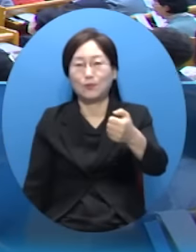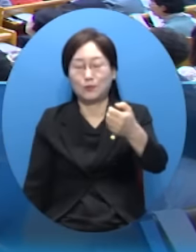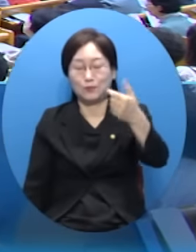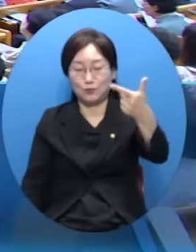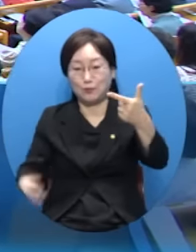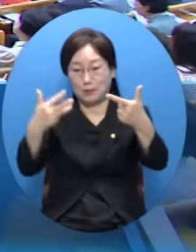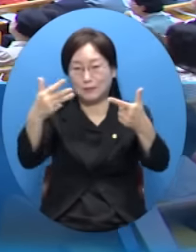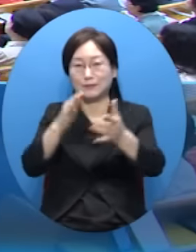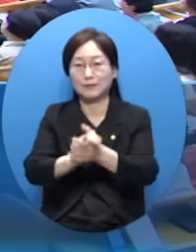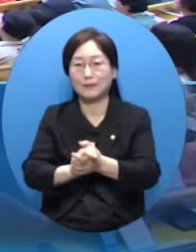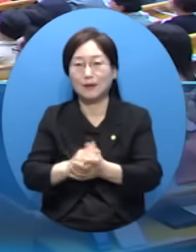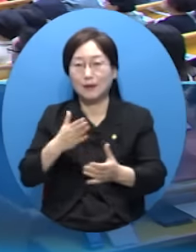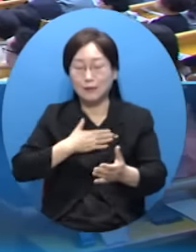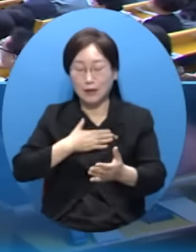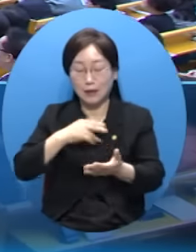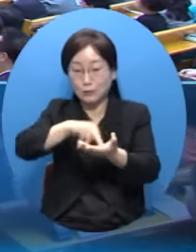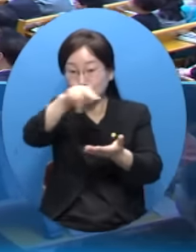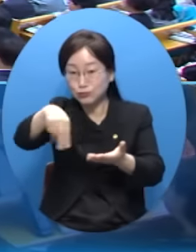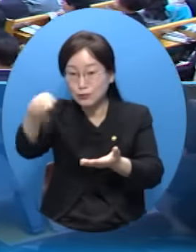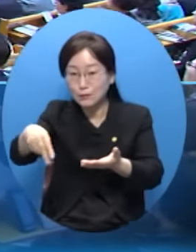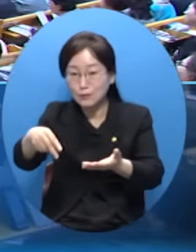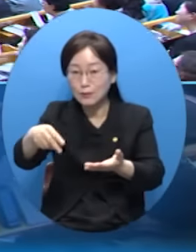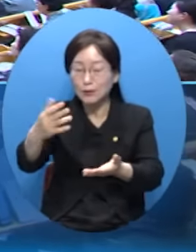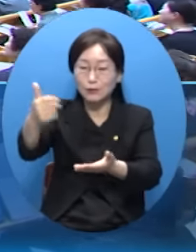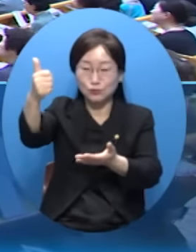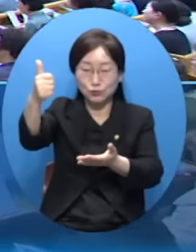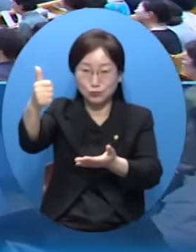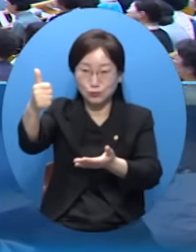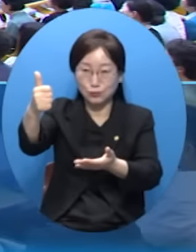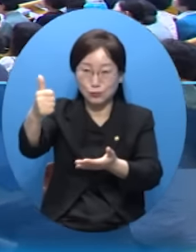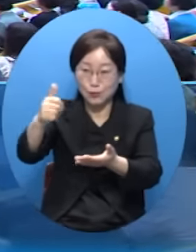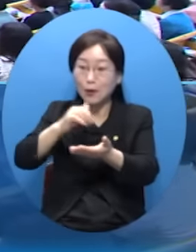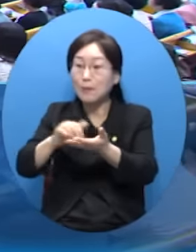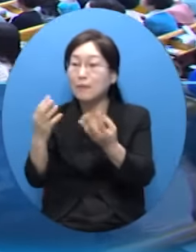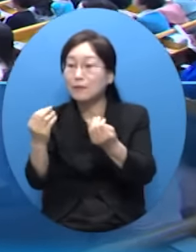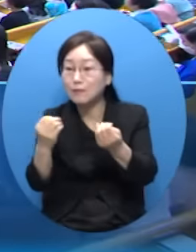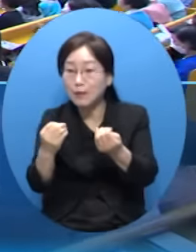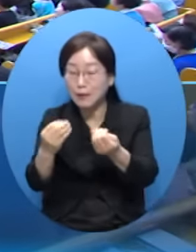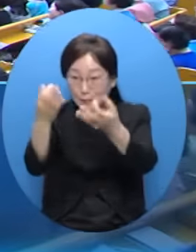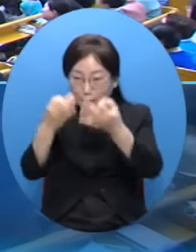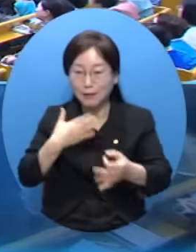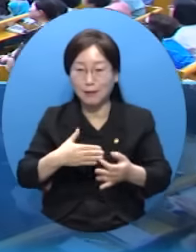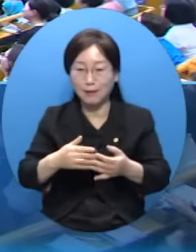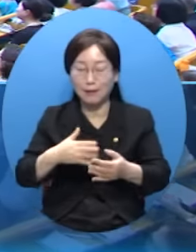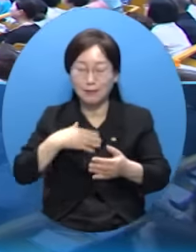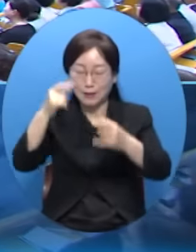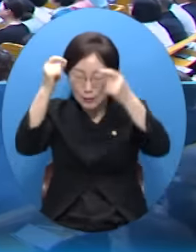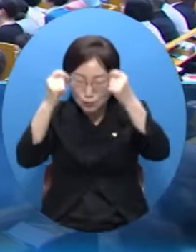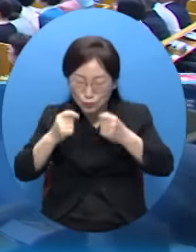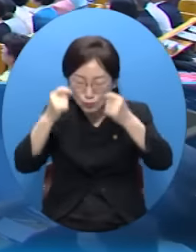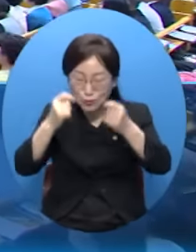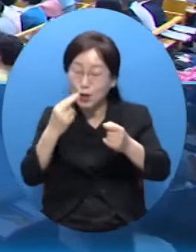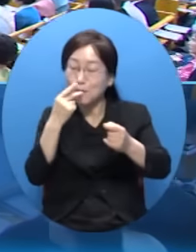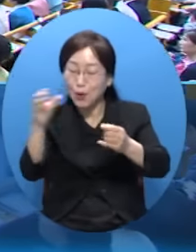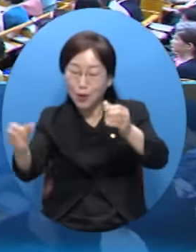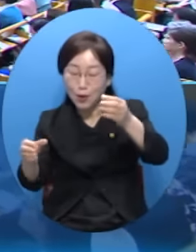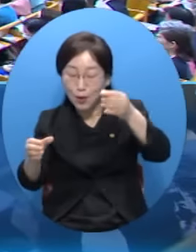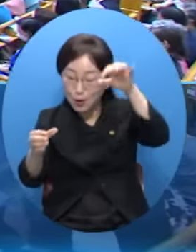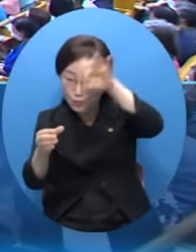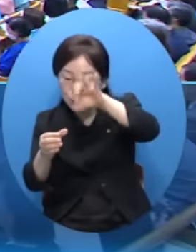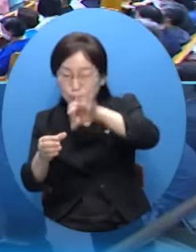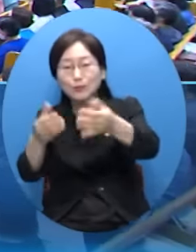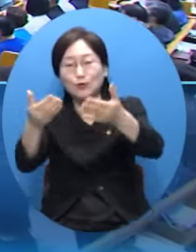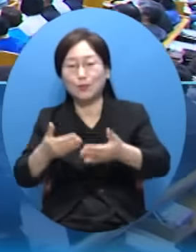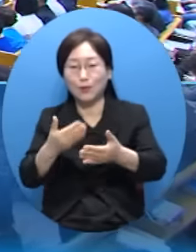이와 같은 내용이 나옵니다. 나의 유리함을 주께서 개수하셨사오니 나의 눈물을 주의 병에 담으소서. 이것이 주의